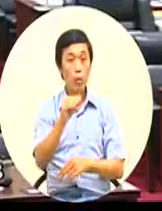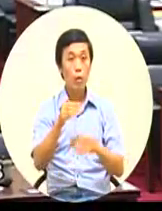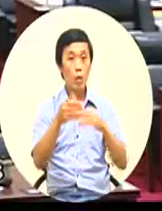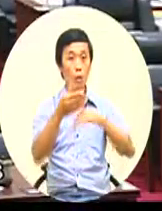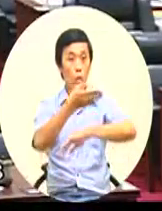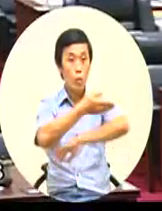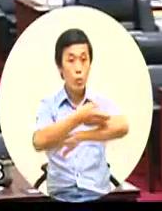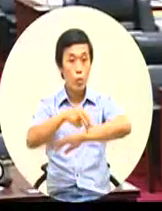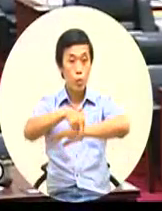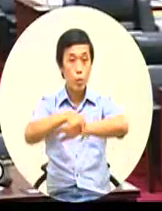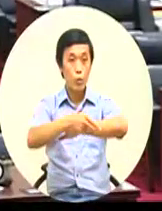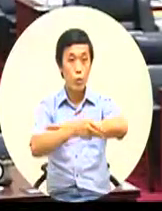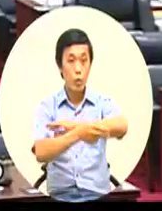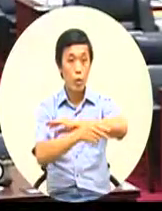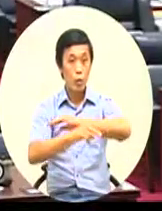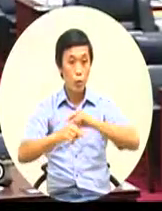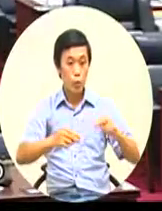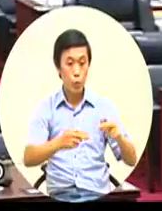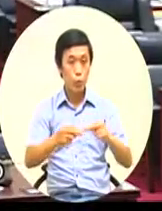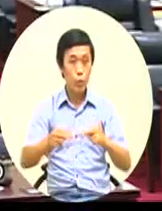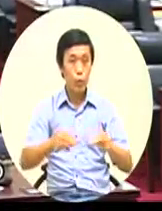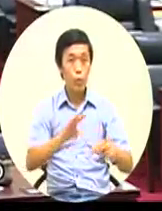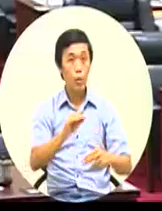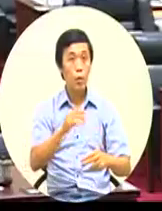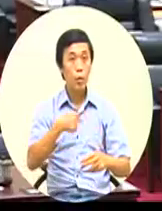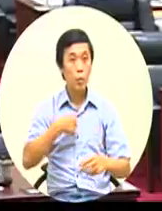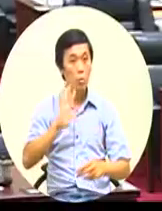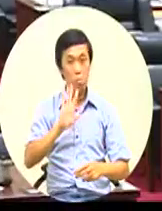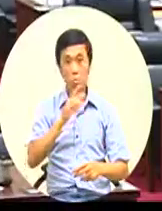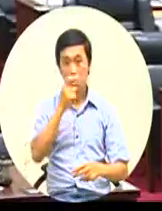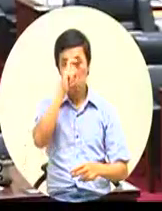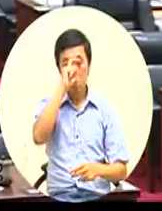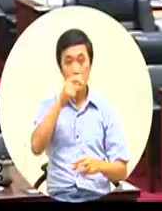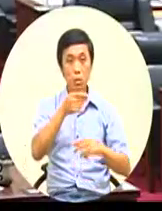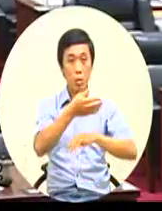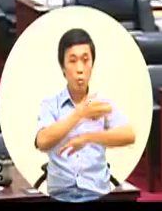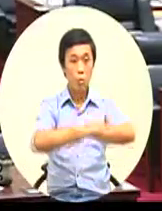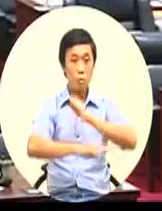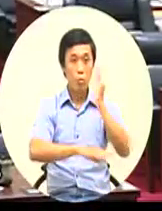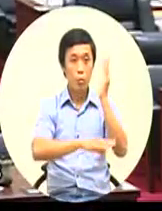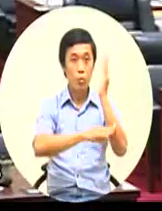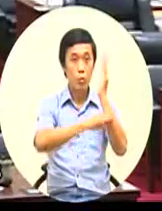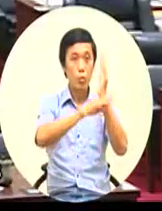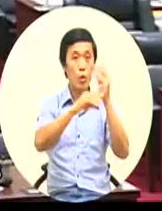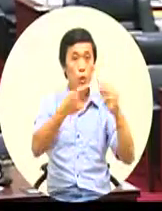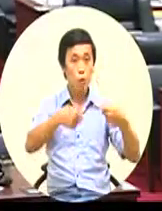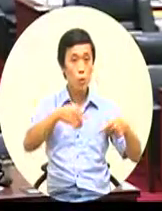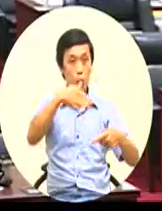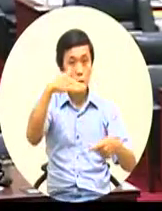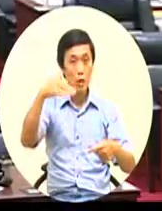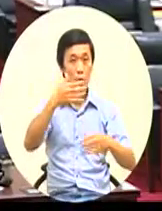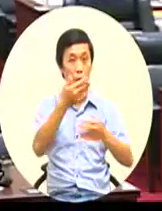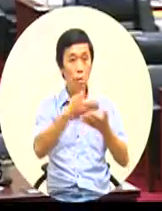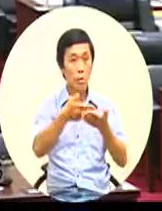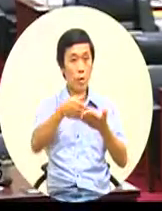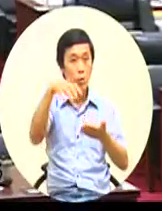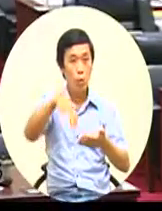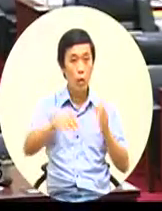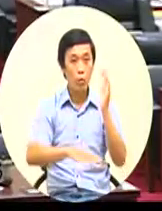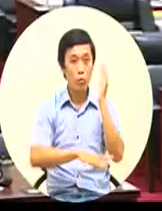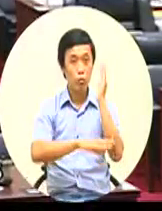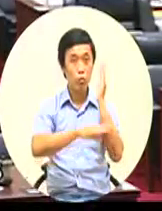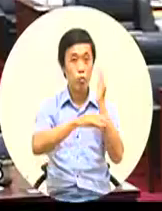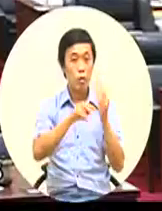再次再看到高雄市到处有淹水，连美术馆、古山一路到处都淹水。我们不希望再看到高雄